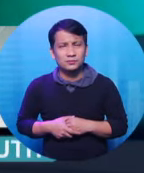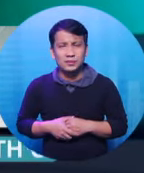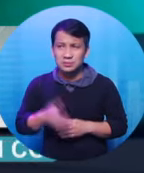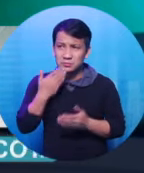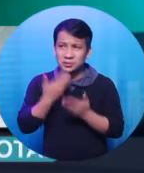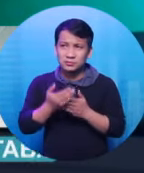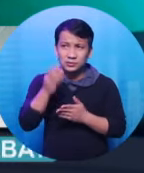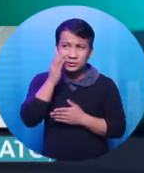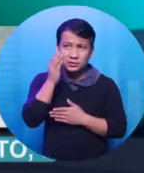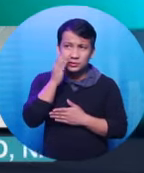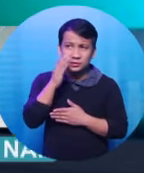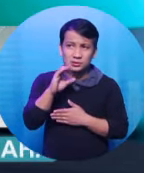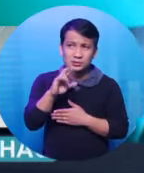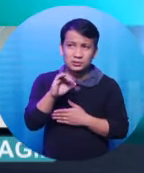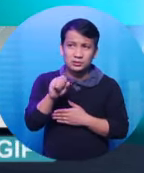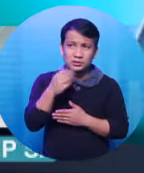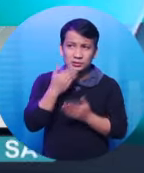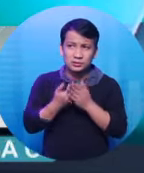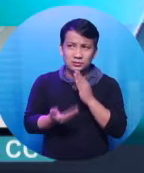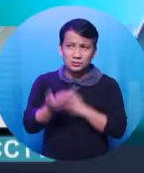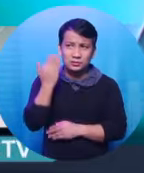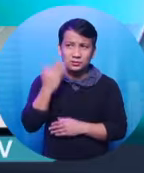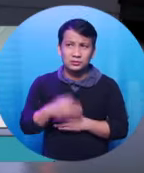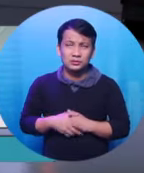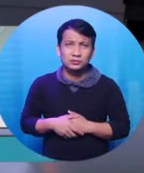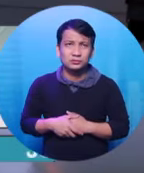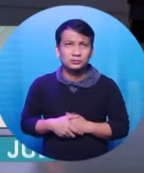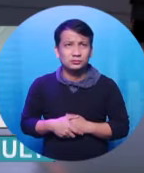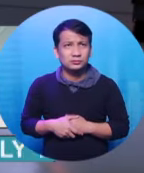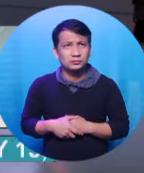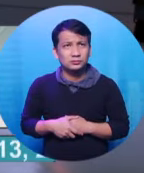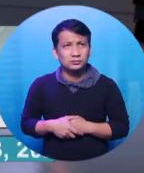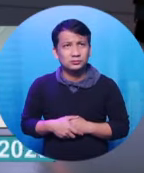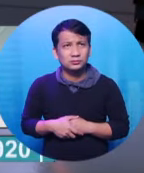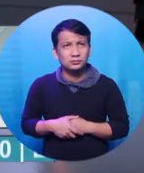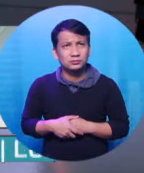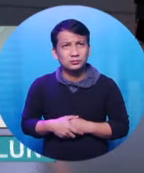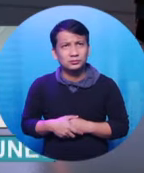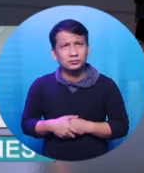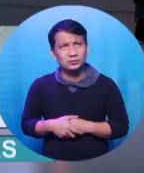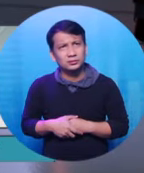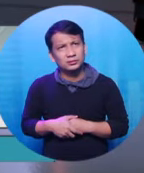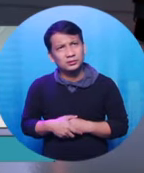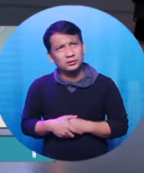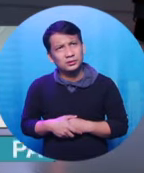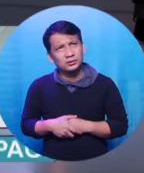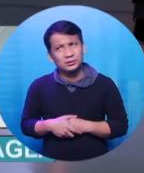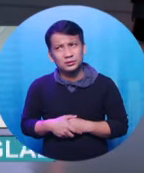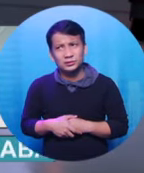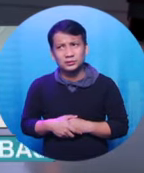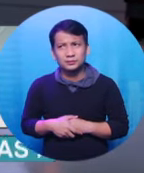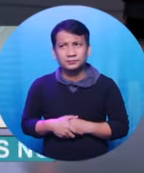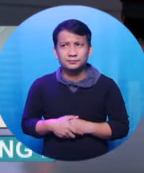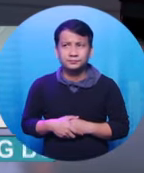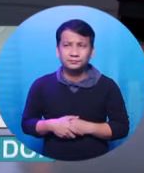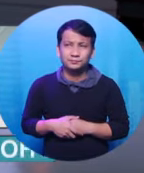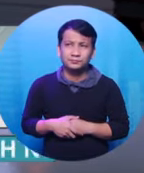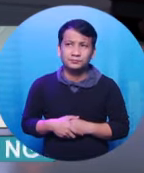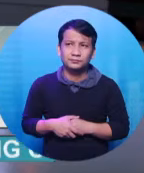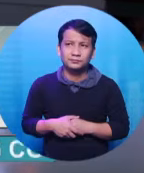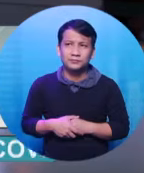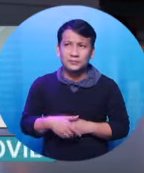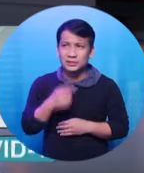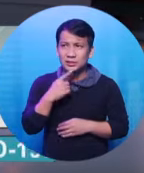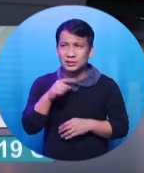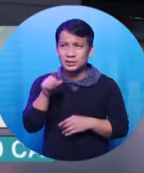magandang umaga po. Magandang umaga rin po. Okay. Kayo